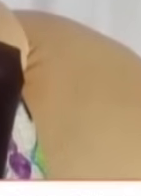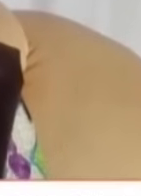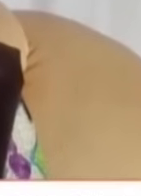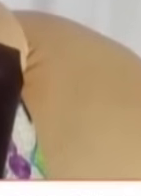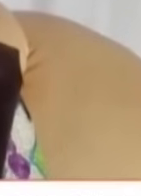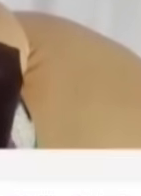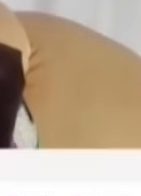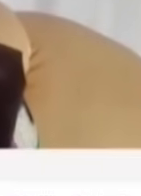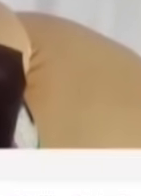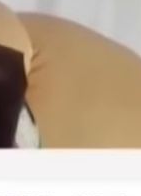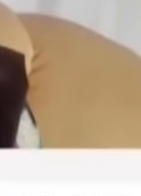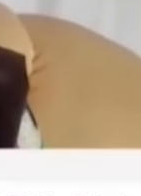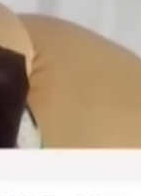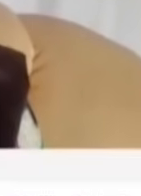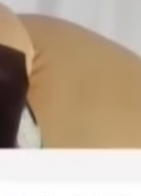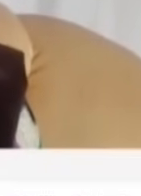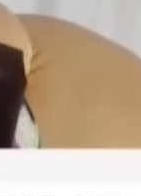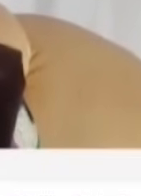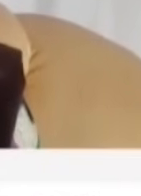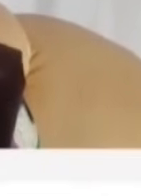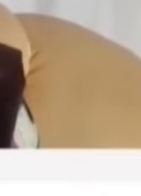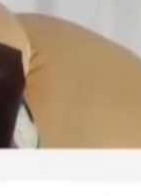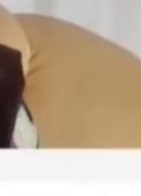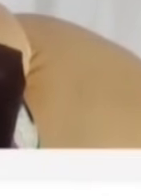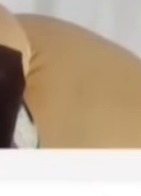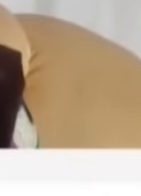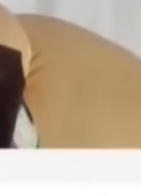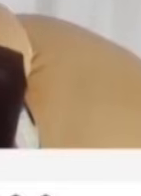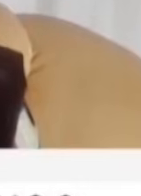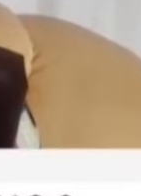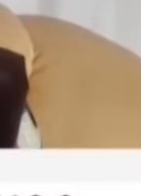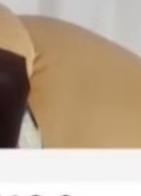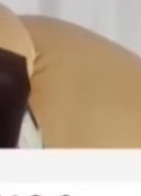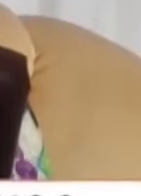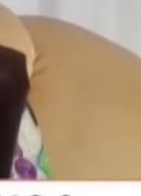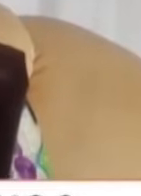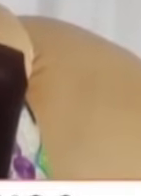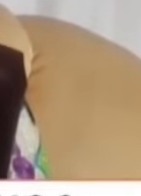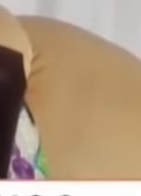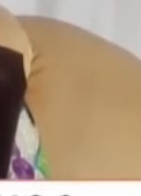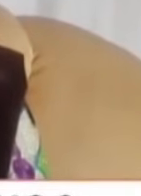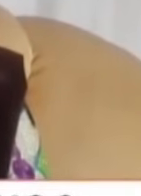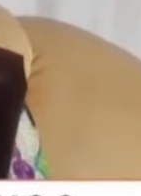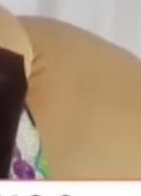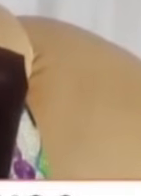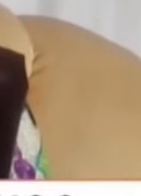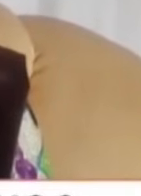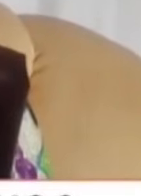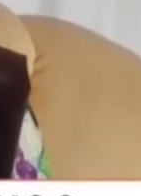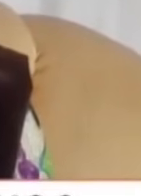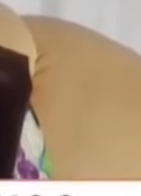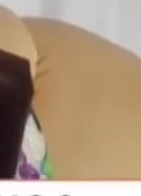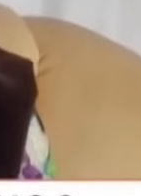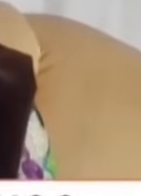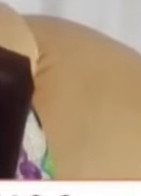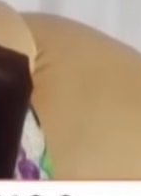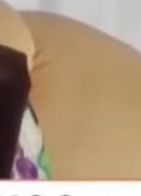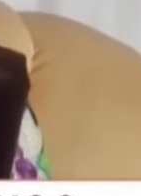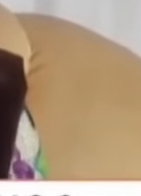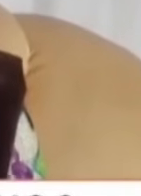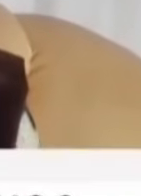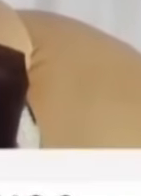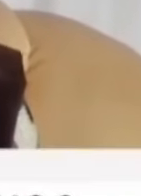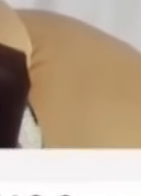baffe mu mawanga ag'ebweru ku mitimbagano ne mu Buganda bwonna wonna mmanyi nti bukedde